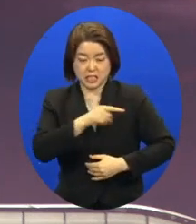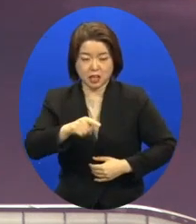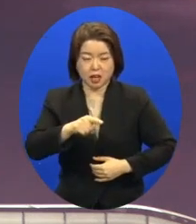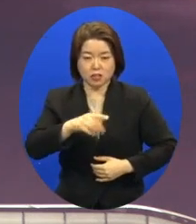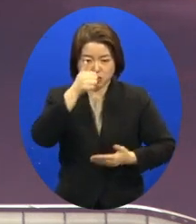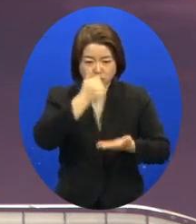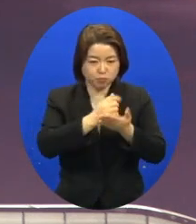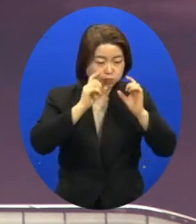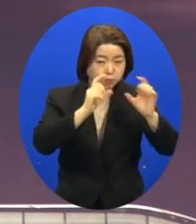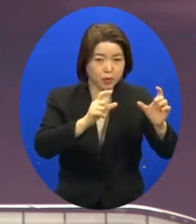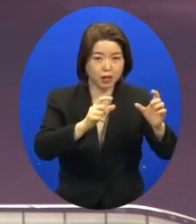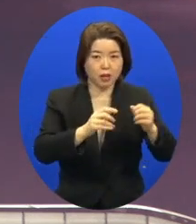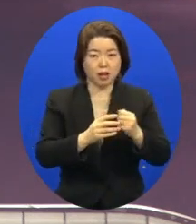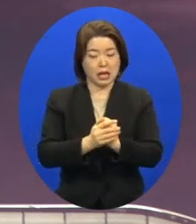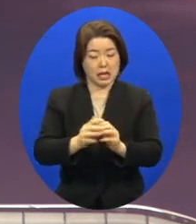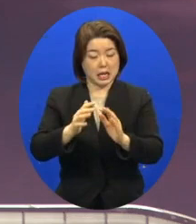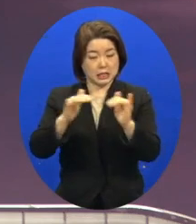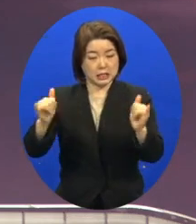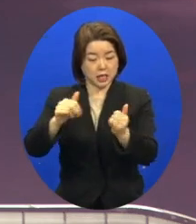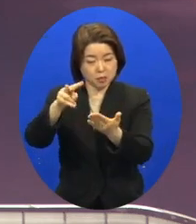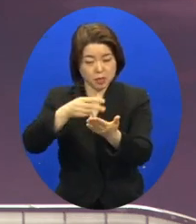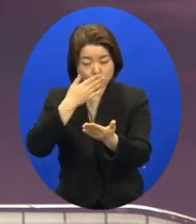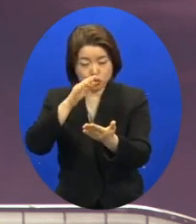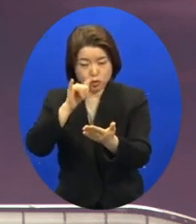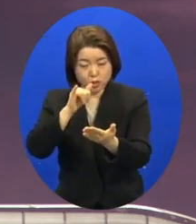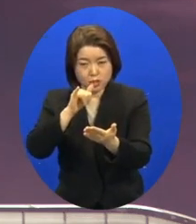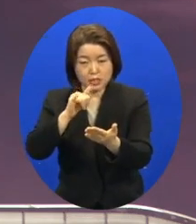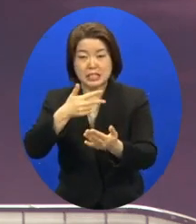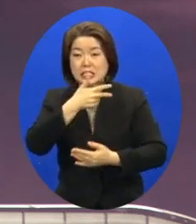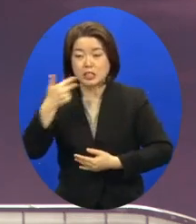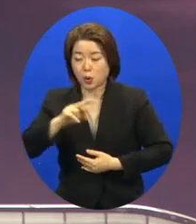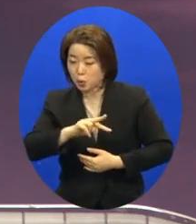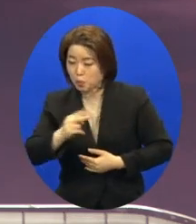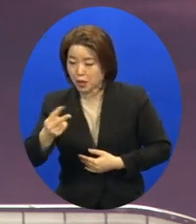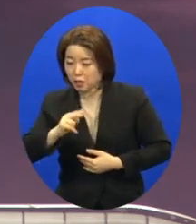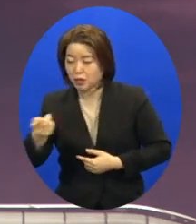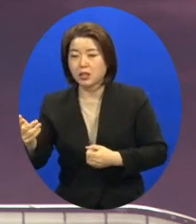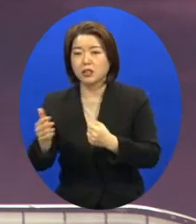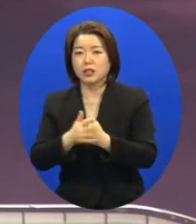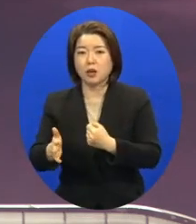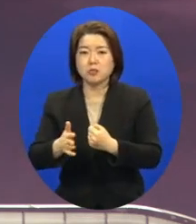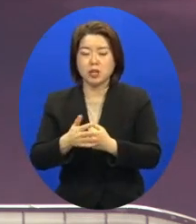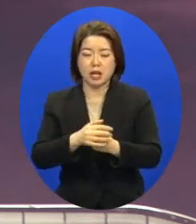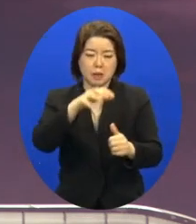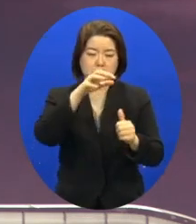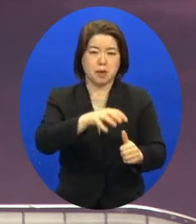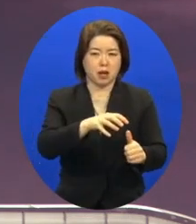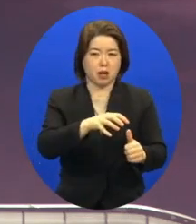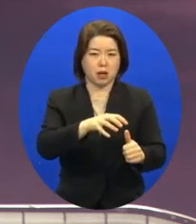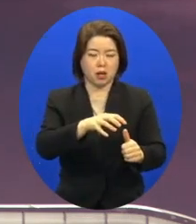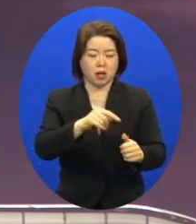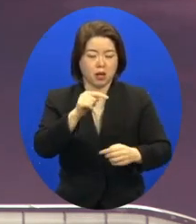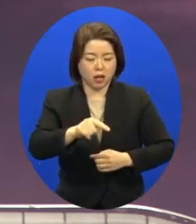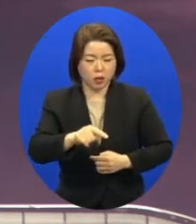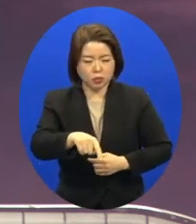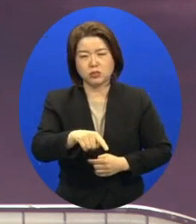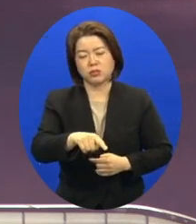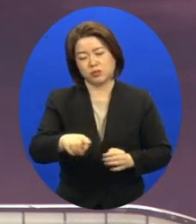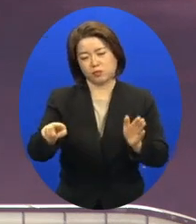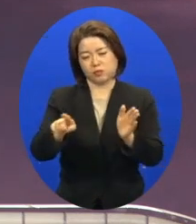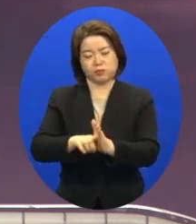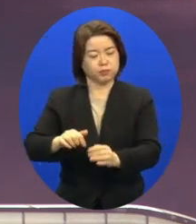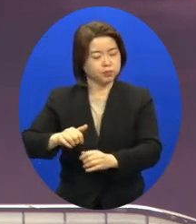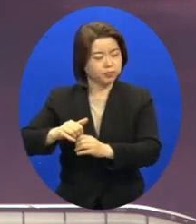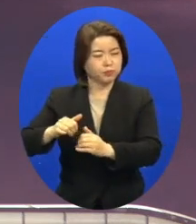언어로 성경을 번역했다는 죄목 때문에. 그리고 그가 사형을, 순교를 하게 됩니다. 그때 그가 고문을